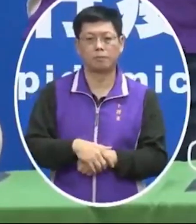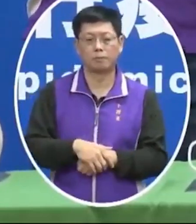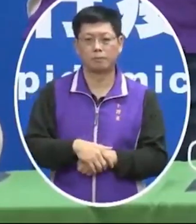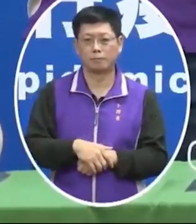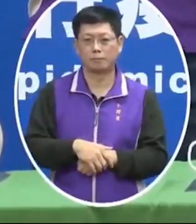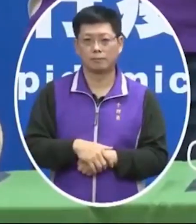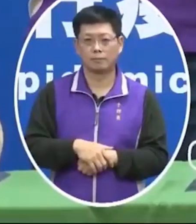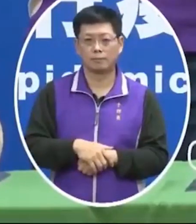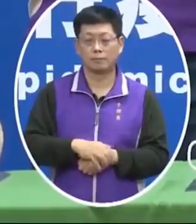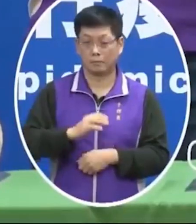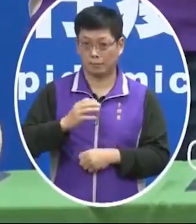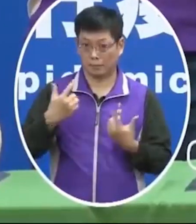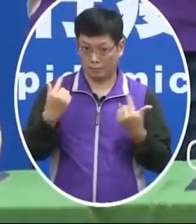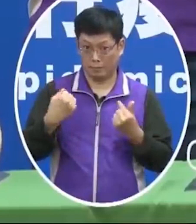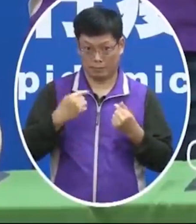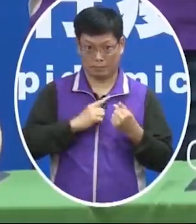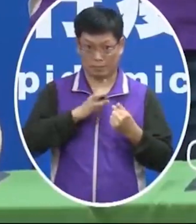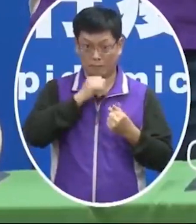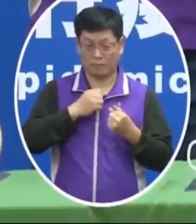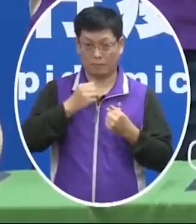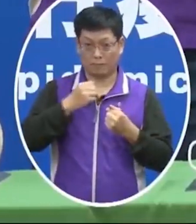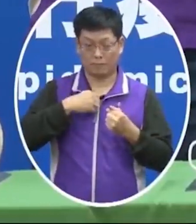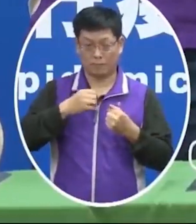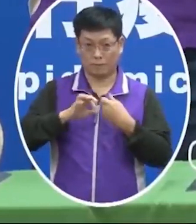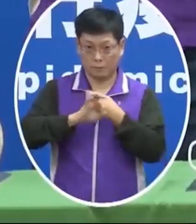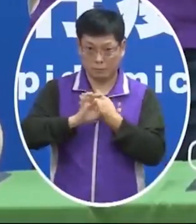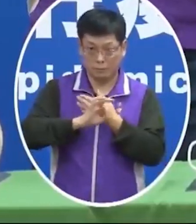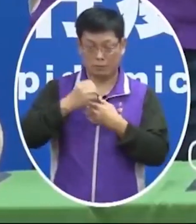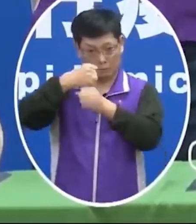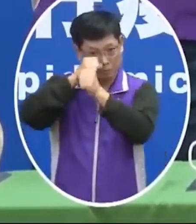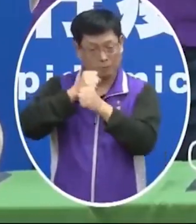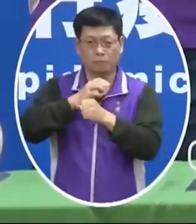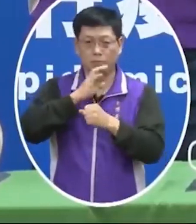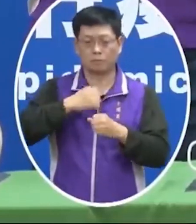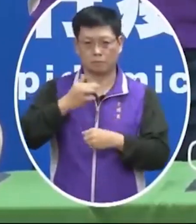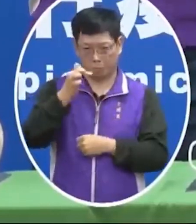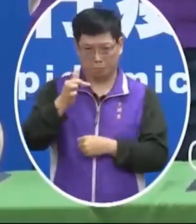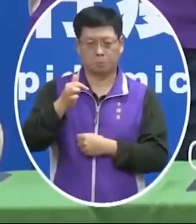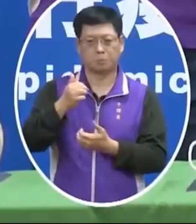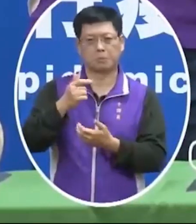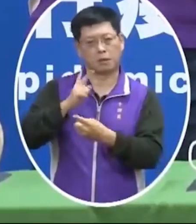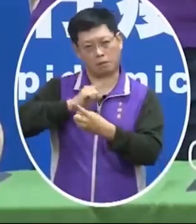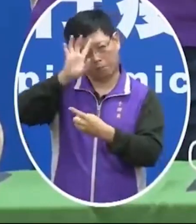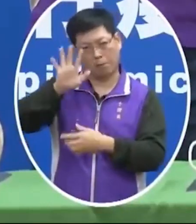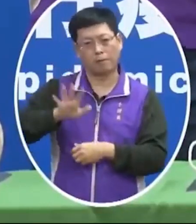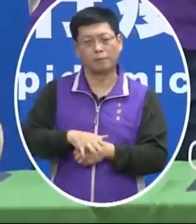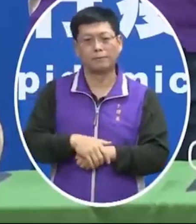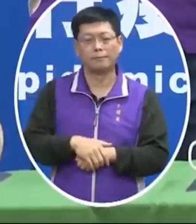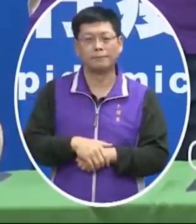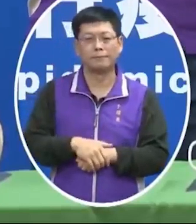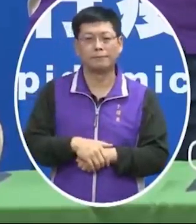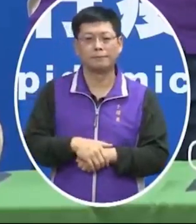们的好在鼻咽的试剂的检查里面，好，那呈现的是阳性，那当然